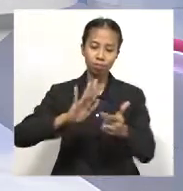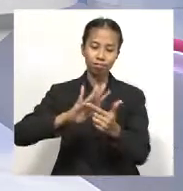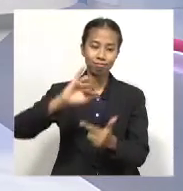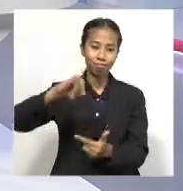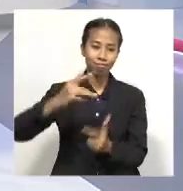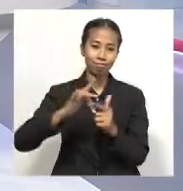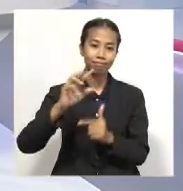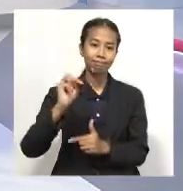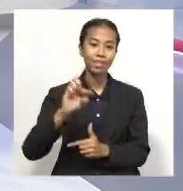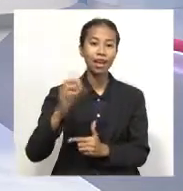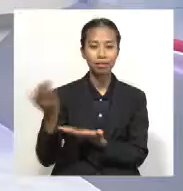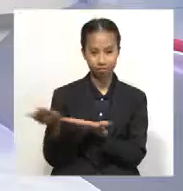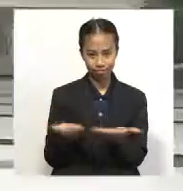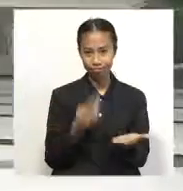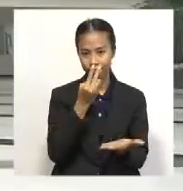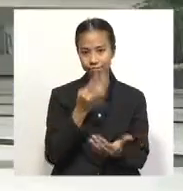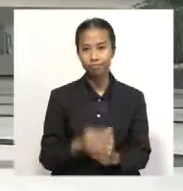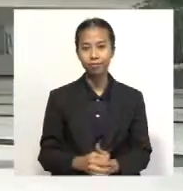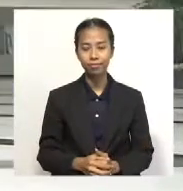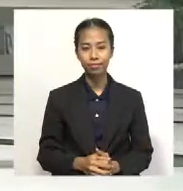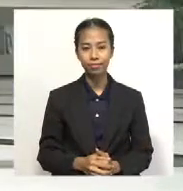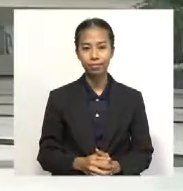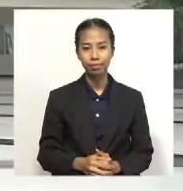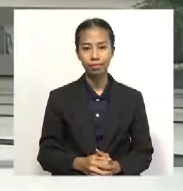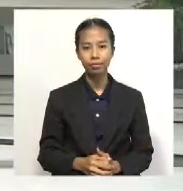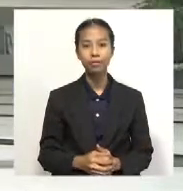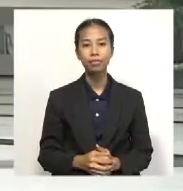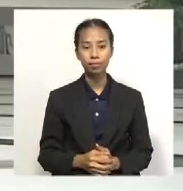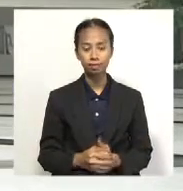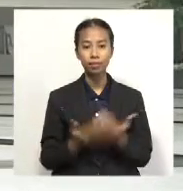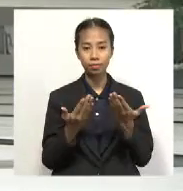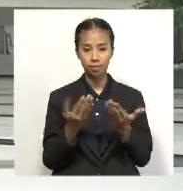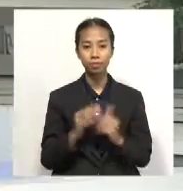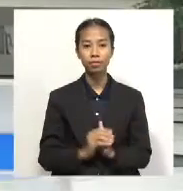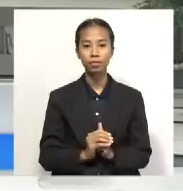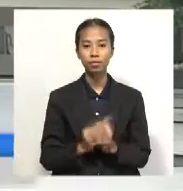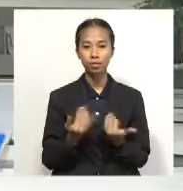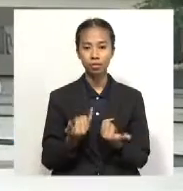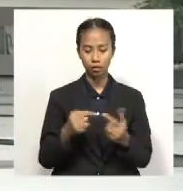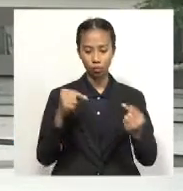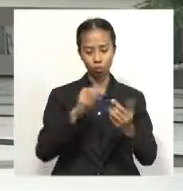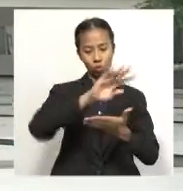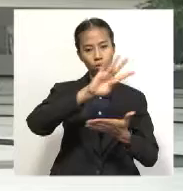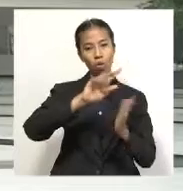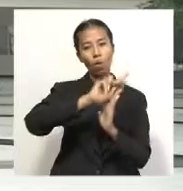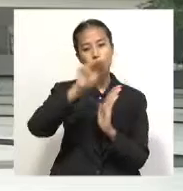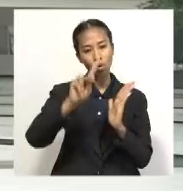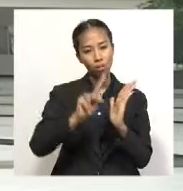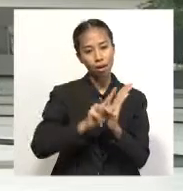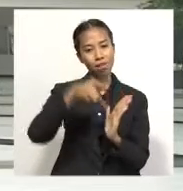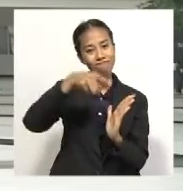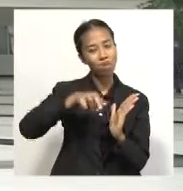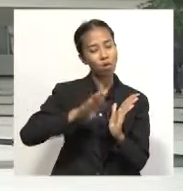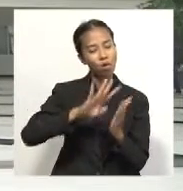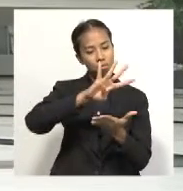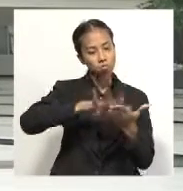เชิญค่ะ เชิญครับ ค่ะคุณสิริลักษณ์คุณสถานุค่ะร่างกฎหมายลูกว่าด้วยการเลือกตั้งส.ส.นะคะ